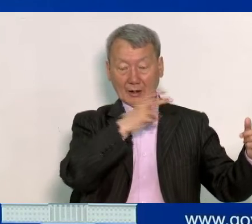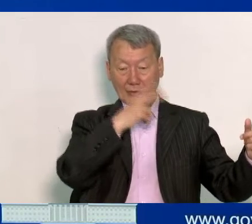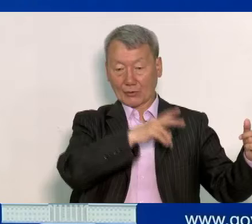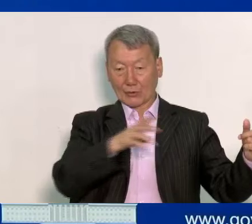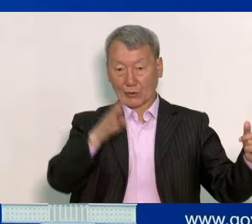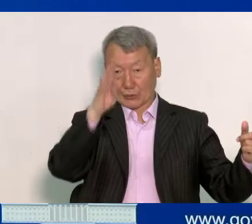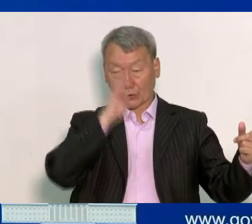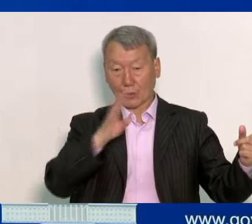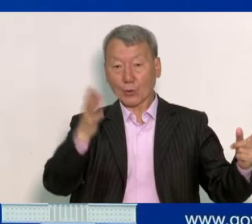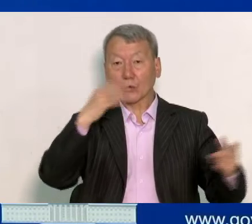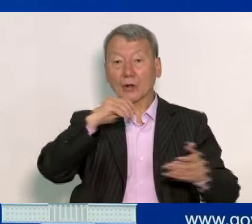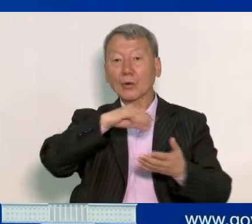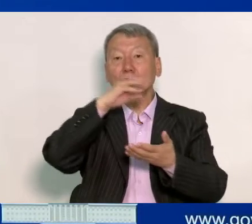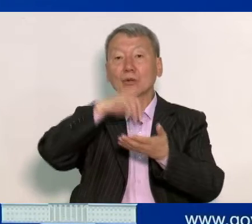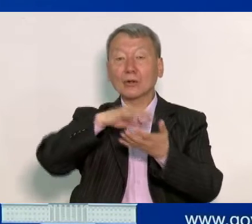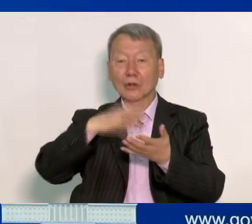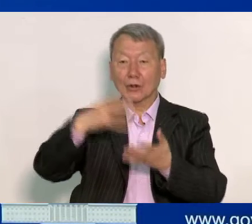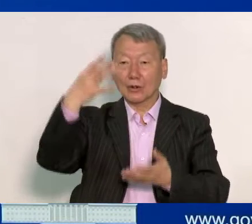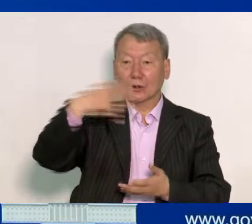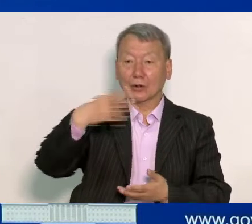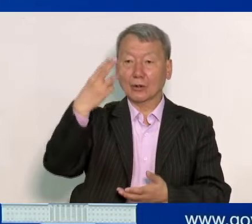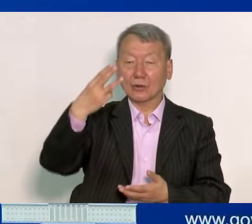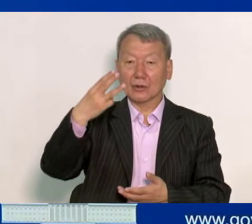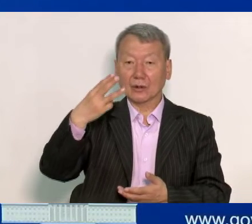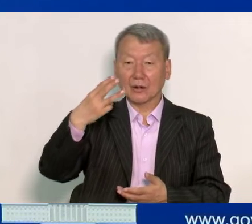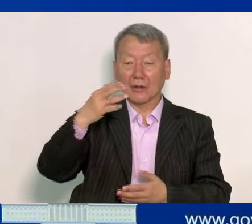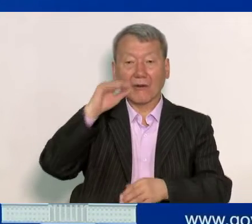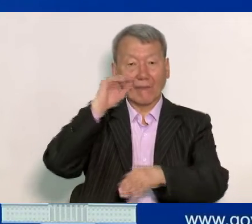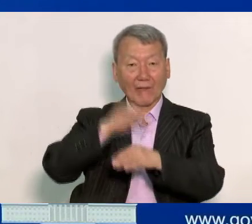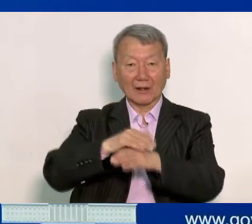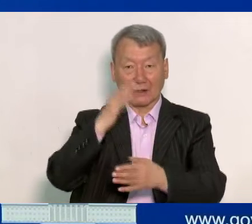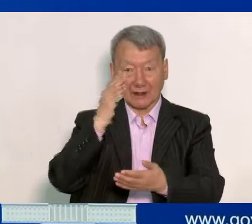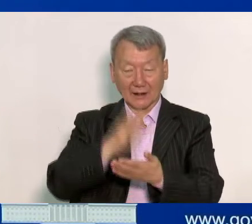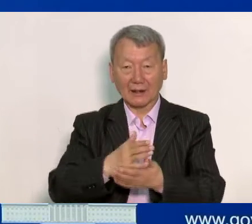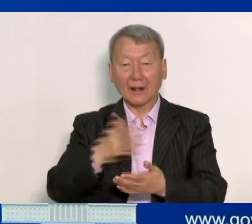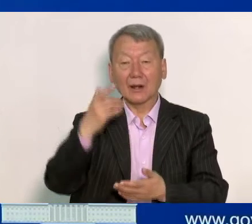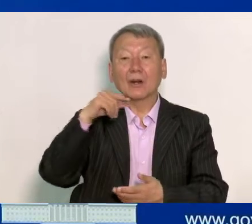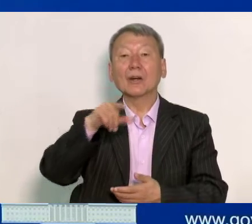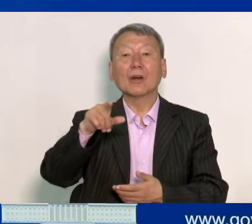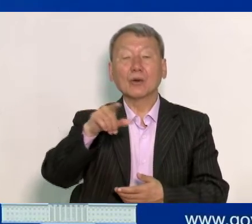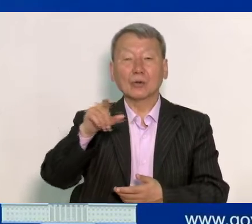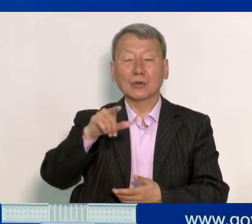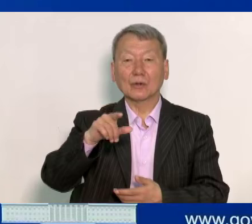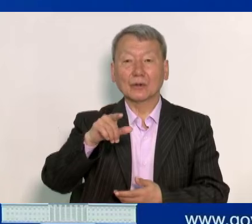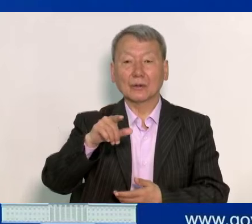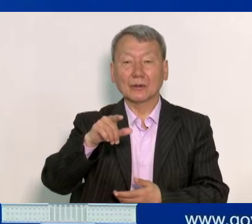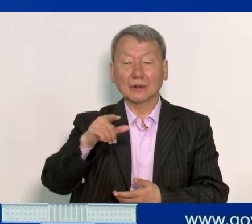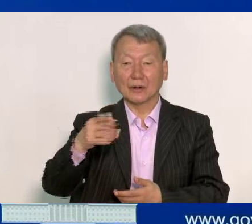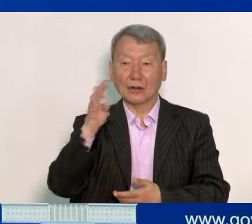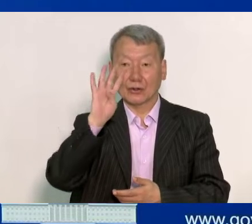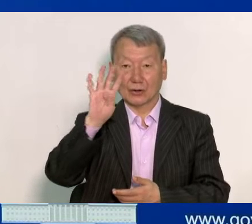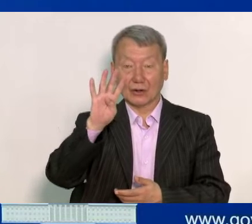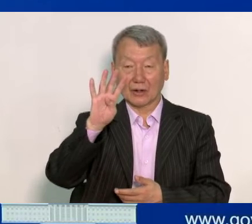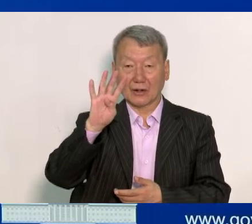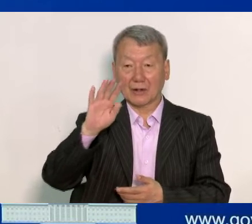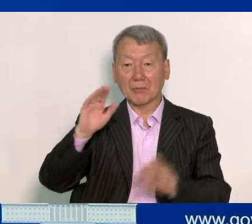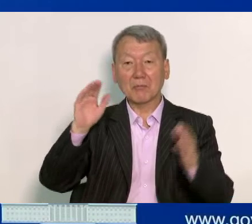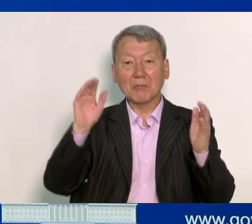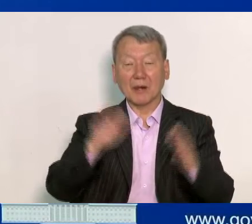всего зарегистрировано 43 неблагополучных пункта. Это говорит, что 4 пункта